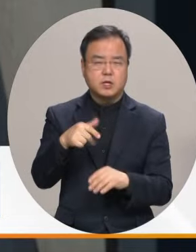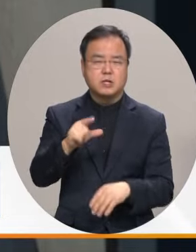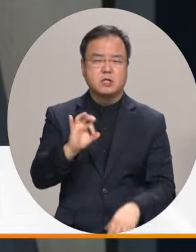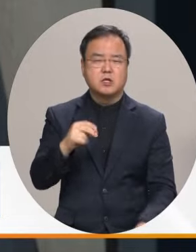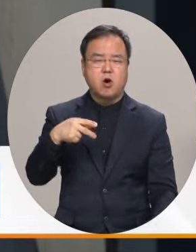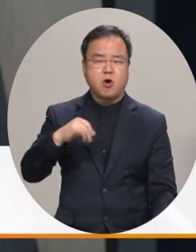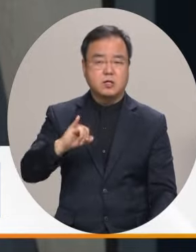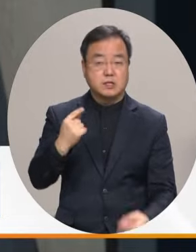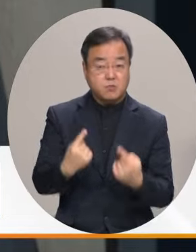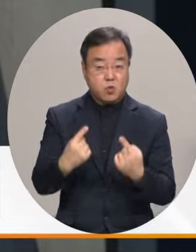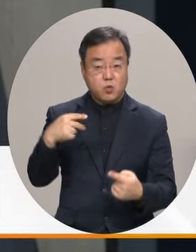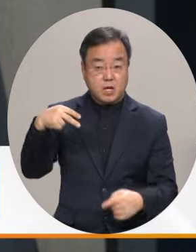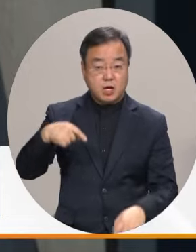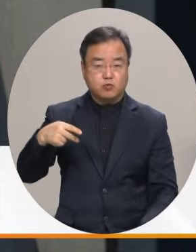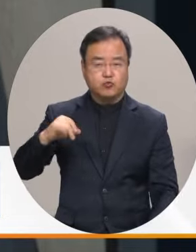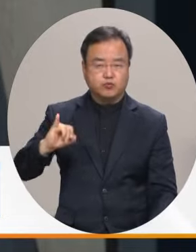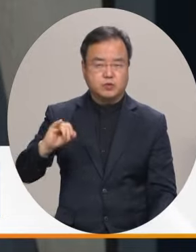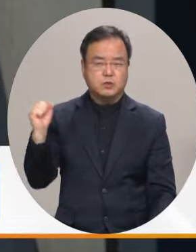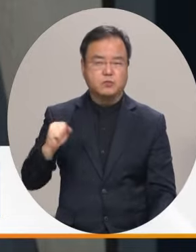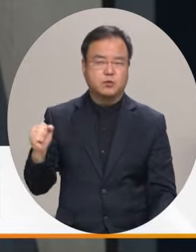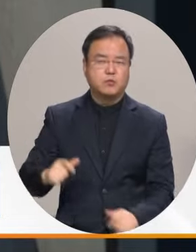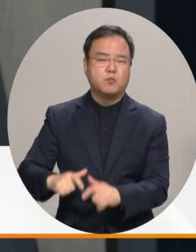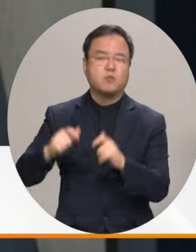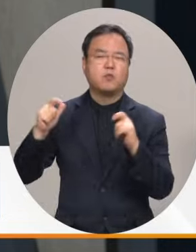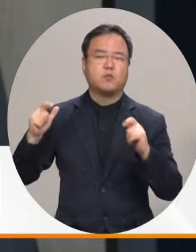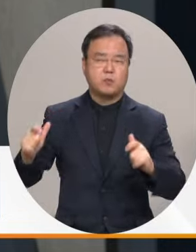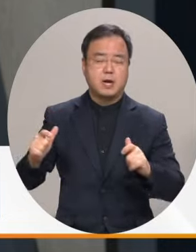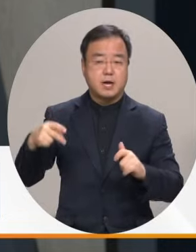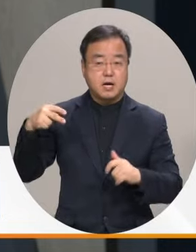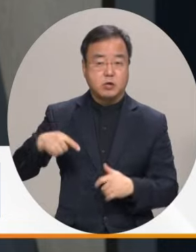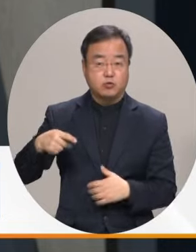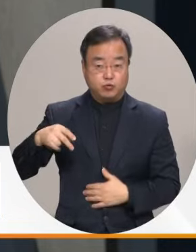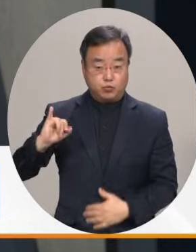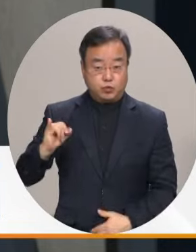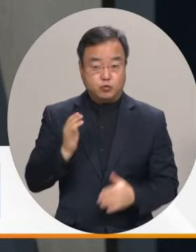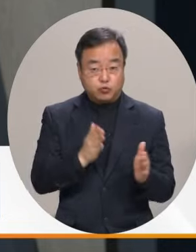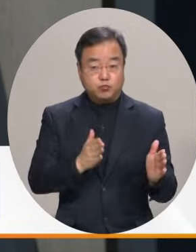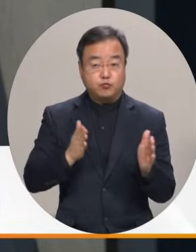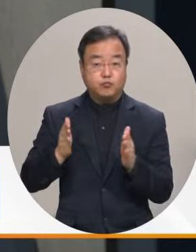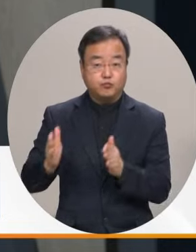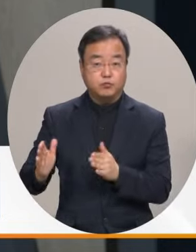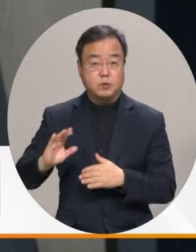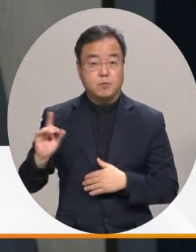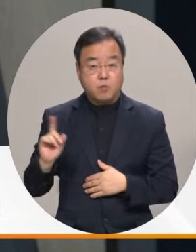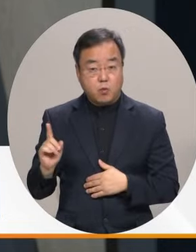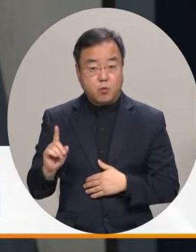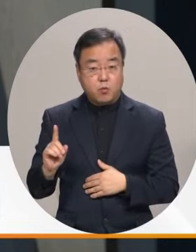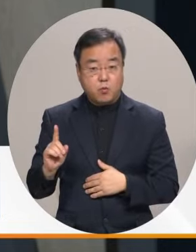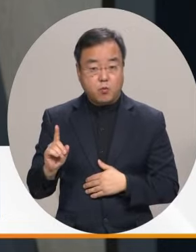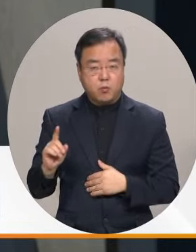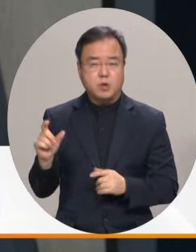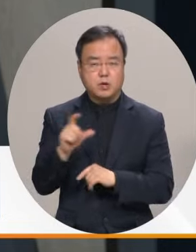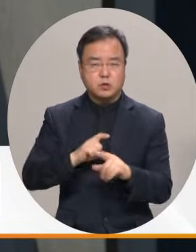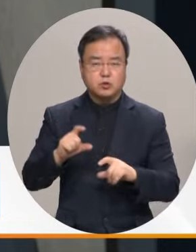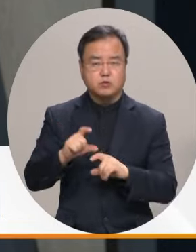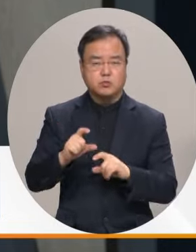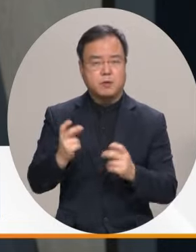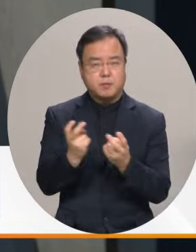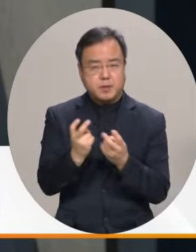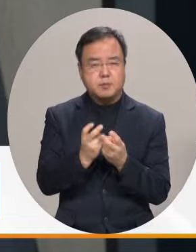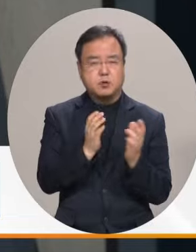생각을 하고요 그러면 수시 준비를 어떤 식으로 준비할 것이냐 전략적인 접근이 필요하다라고 말씀드릴 수 있을 것